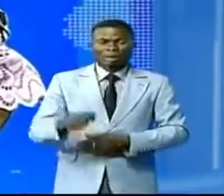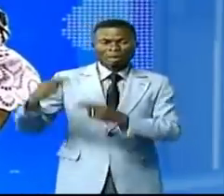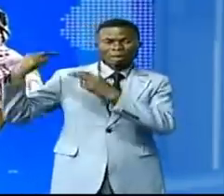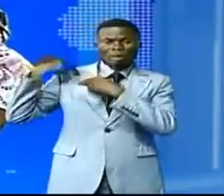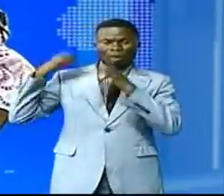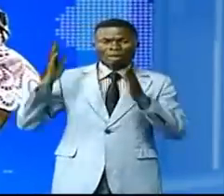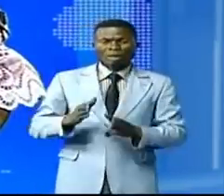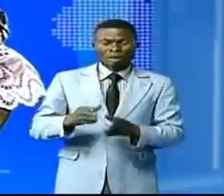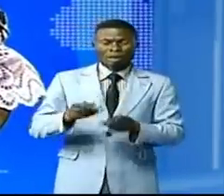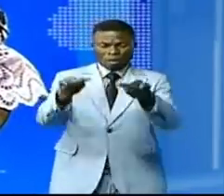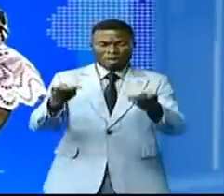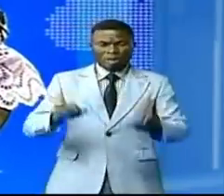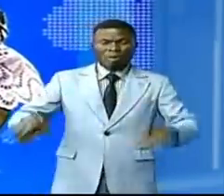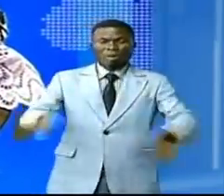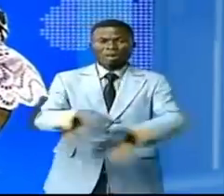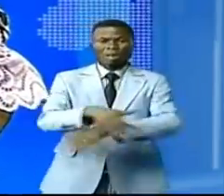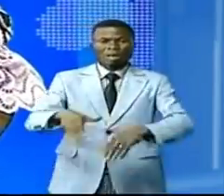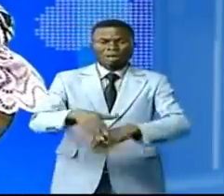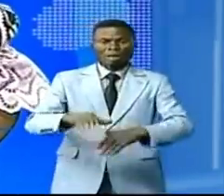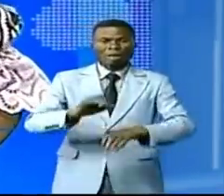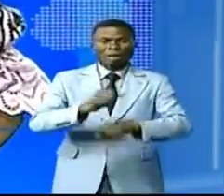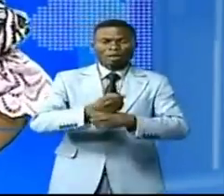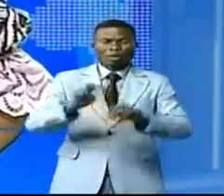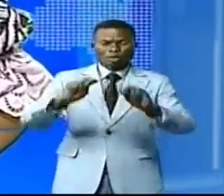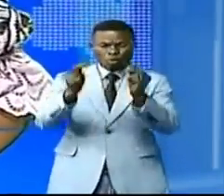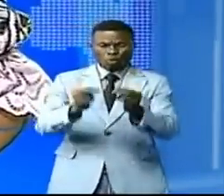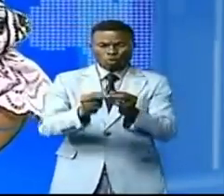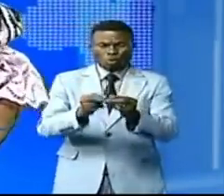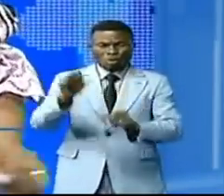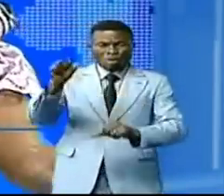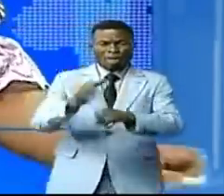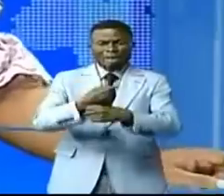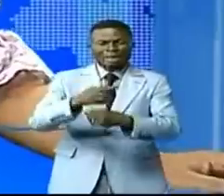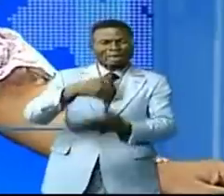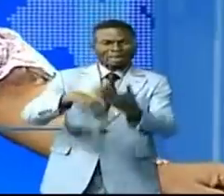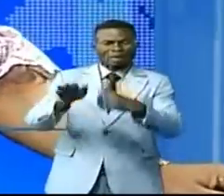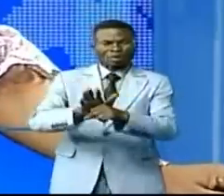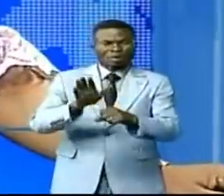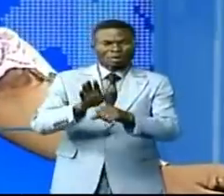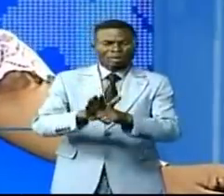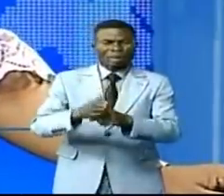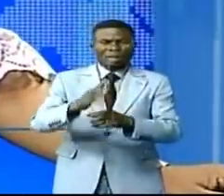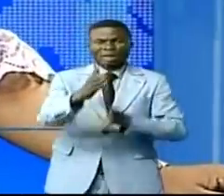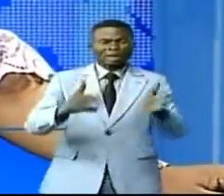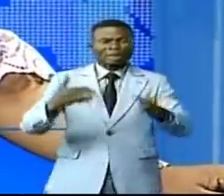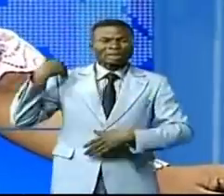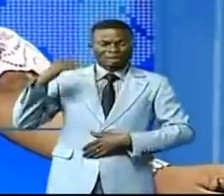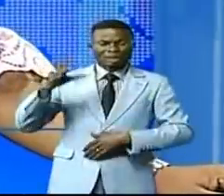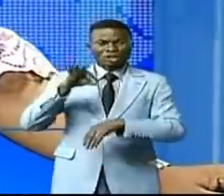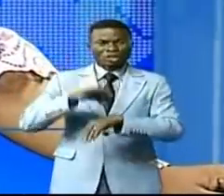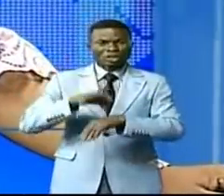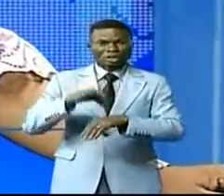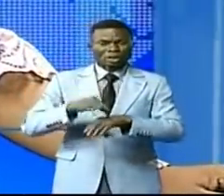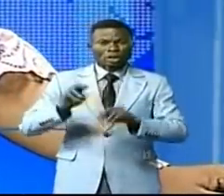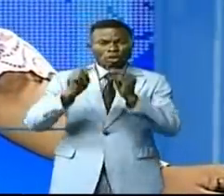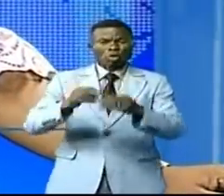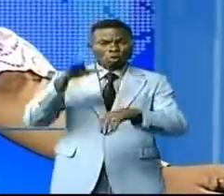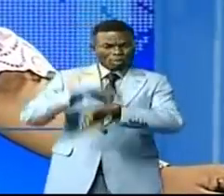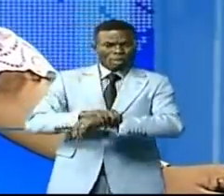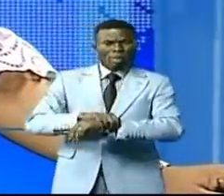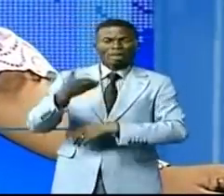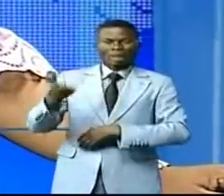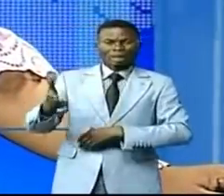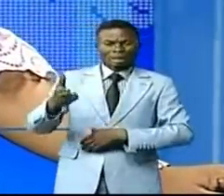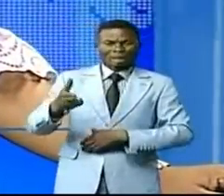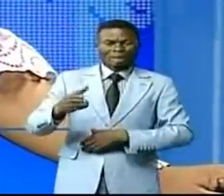du péage de cette province se sont constitués en réseau pour saigner à blanc la caisse de l'État. Heureusement, ce réseau vient d'être démantelé par